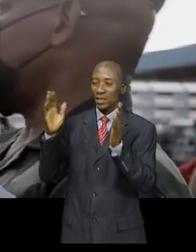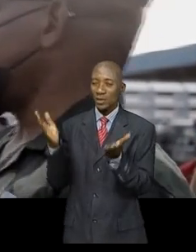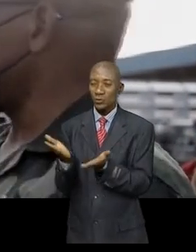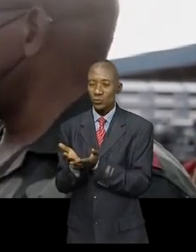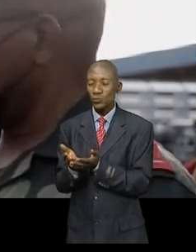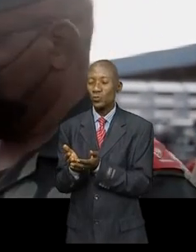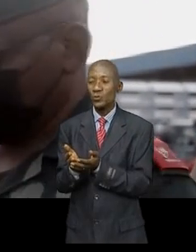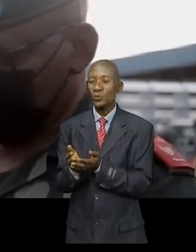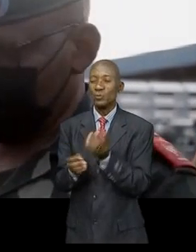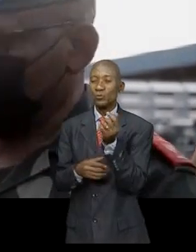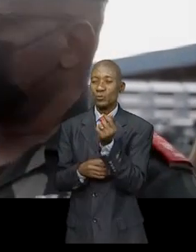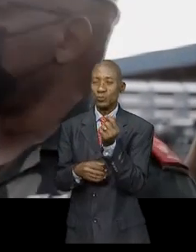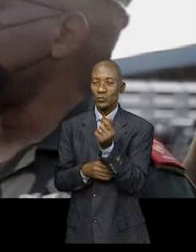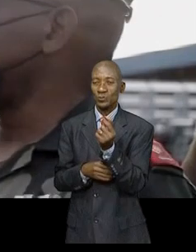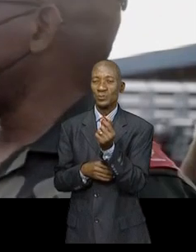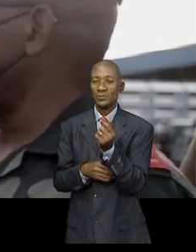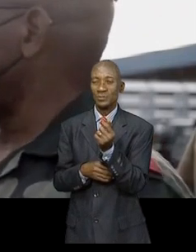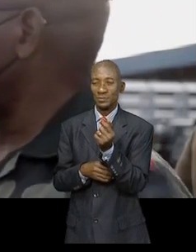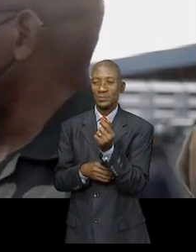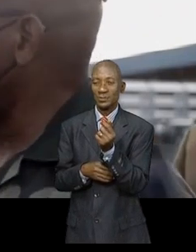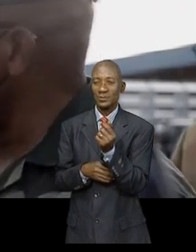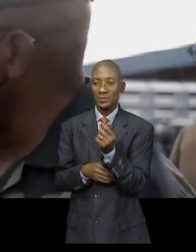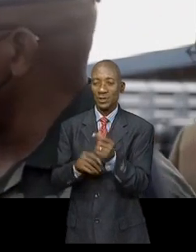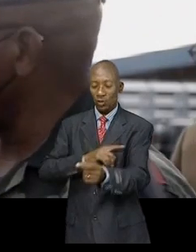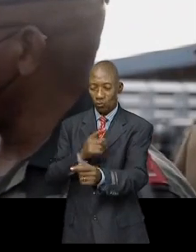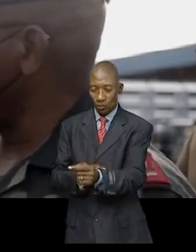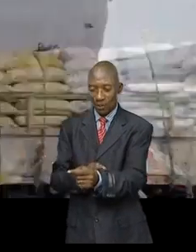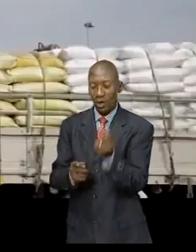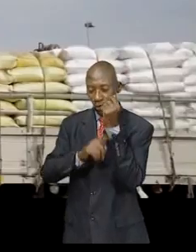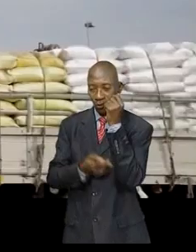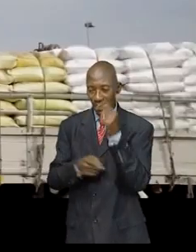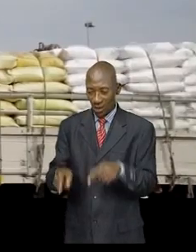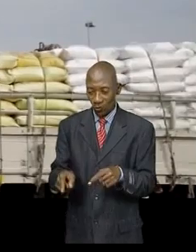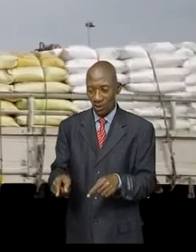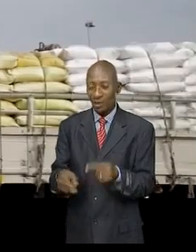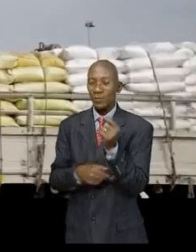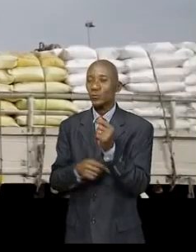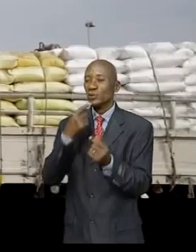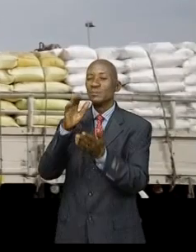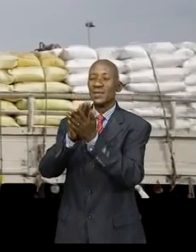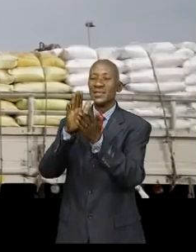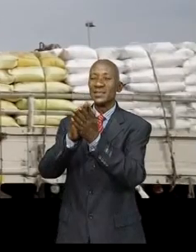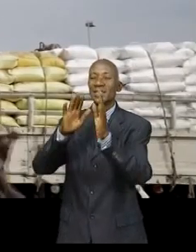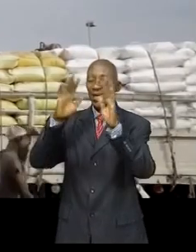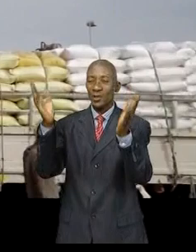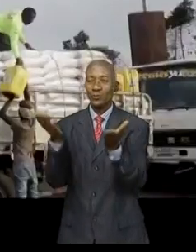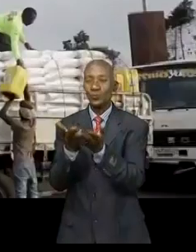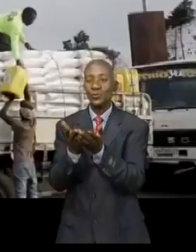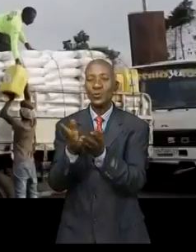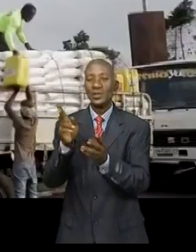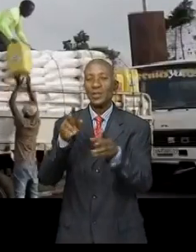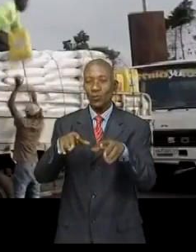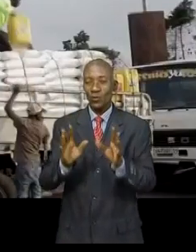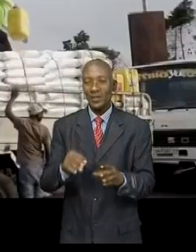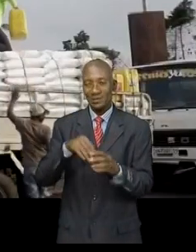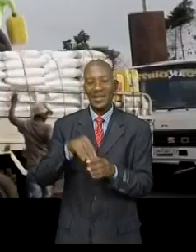votre organisation, pour ces gestes d'amour. Le don des Kinois est constitué des biens alimentaires,